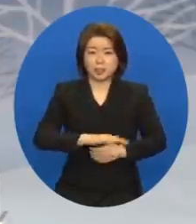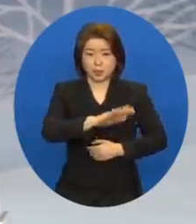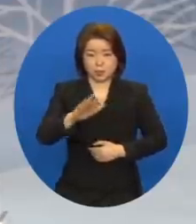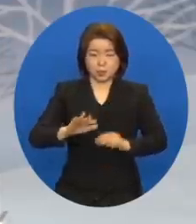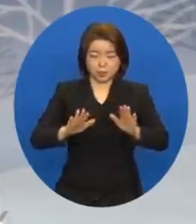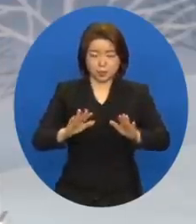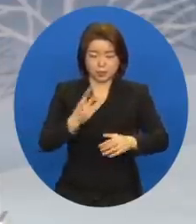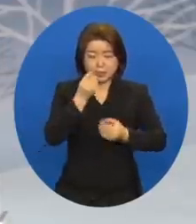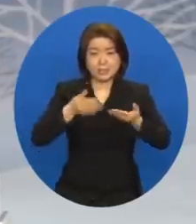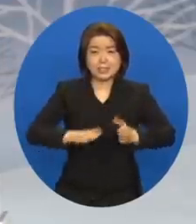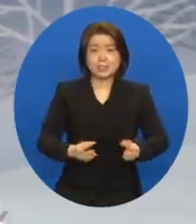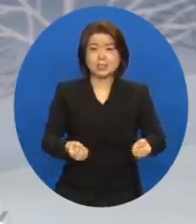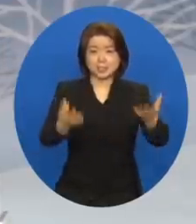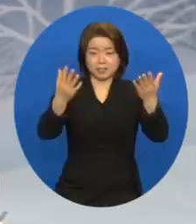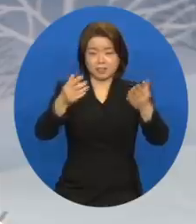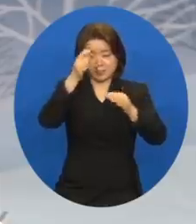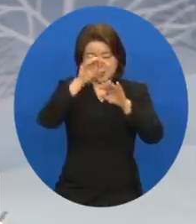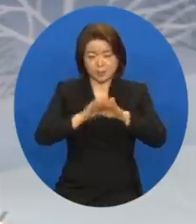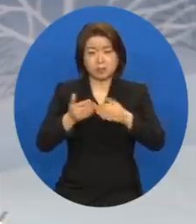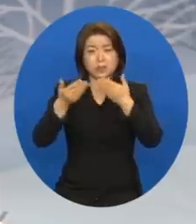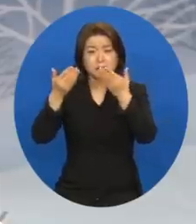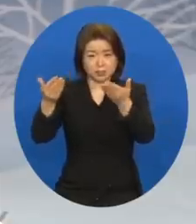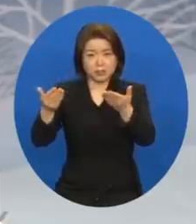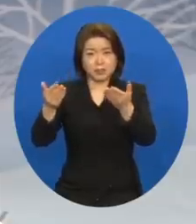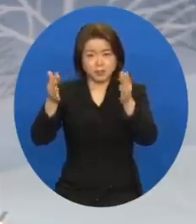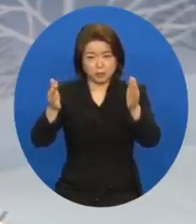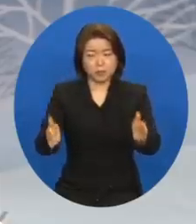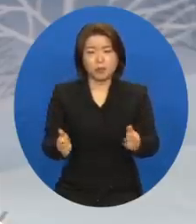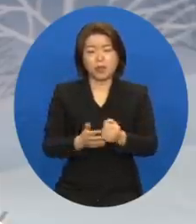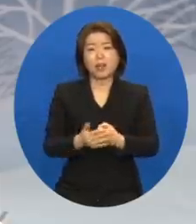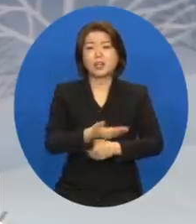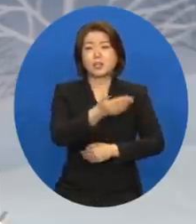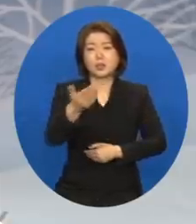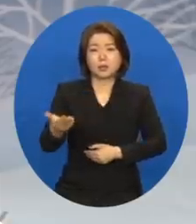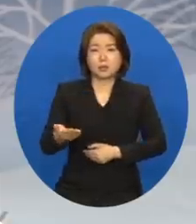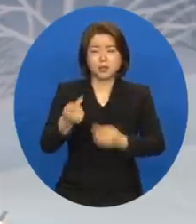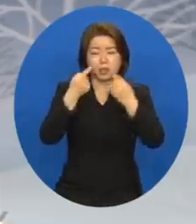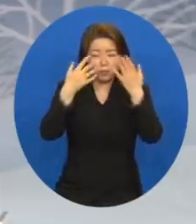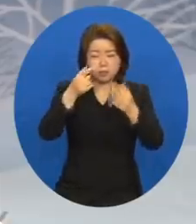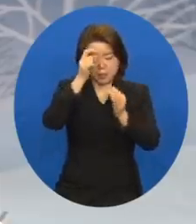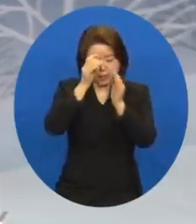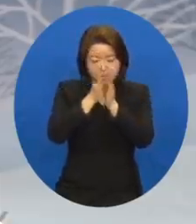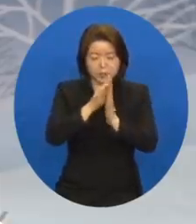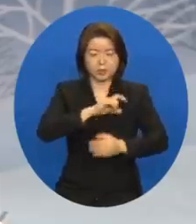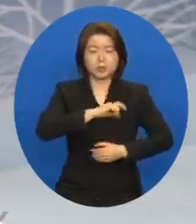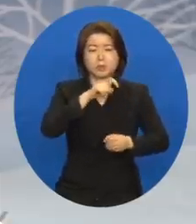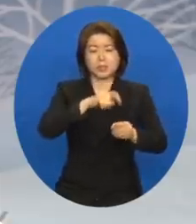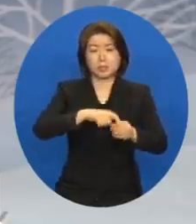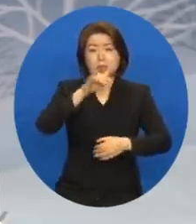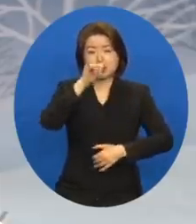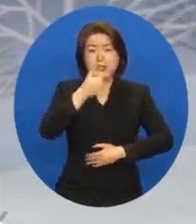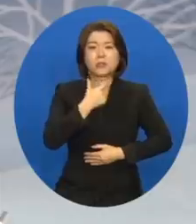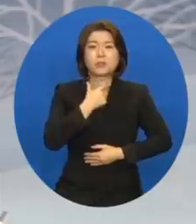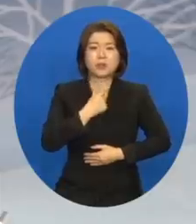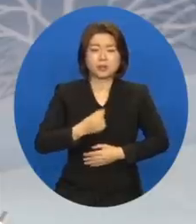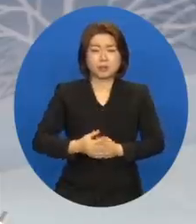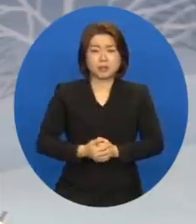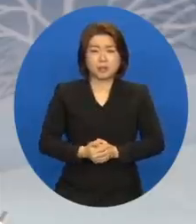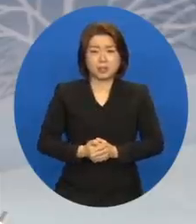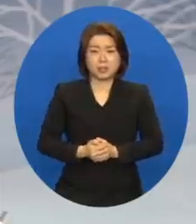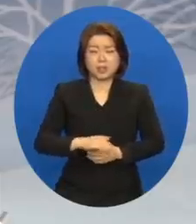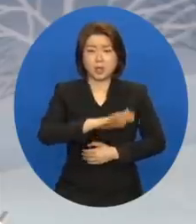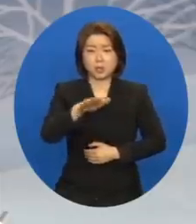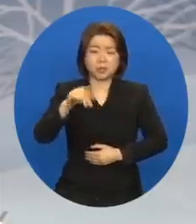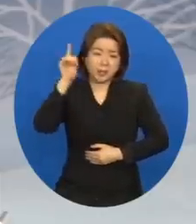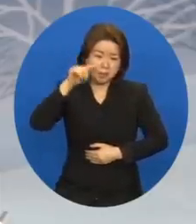오늘 성탄절 예배를 드리면서 여러분에게도 분명한 기도 제목이 있기를 원합니다. 우리가